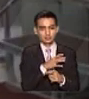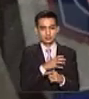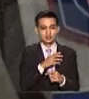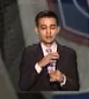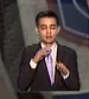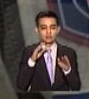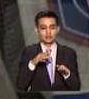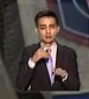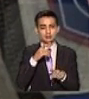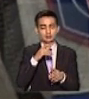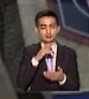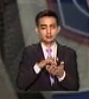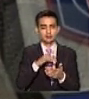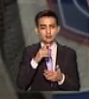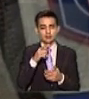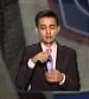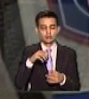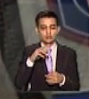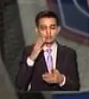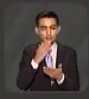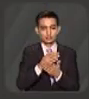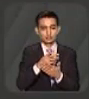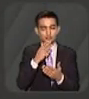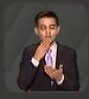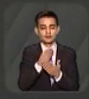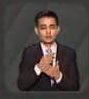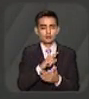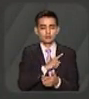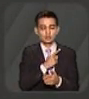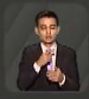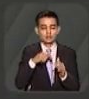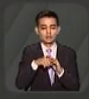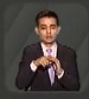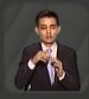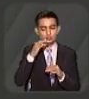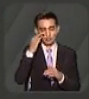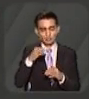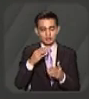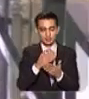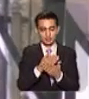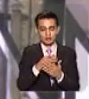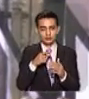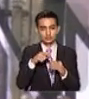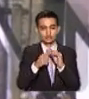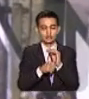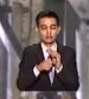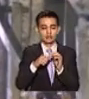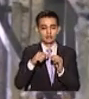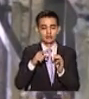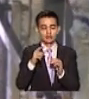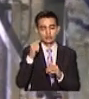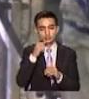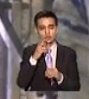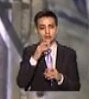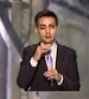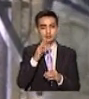городке». Овчинин – космонавт с опытом. Он провел на орбите полгода с марта по сентябрь 2016-го. Для астронавта Хейга это первый